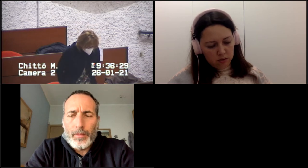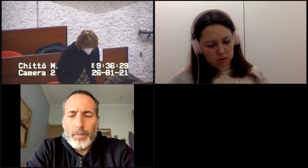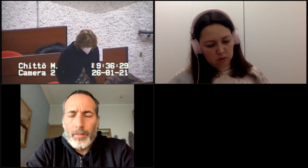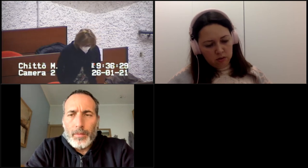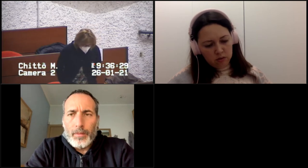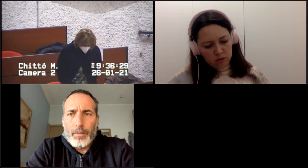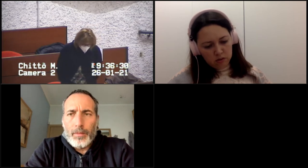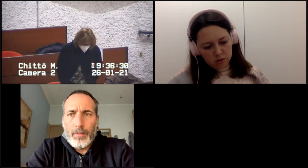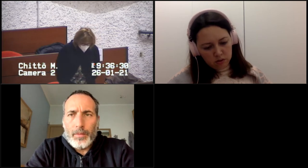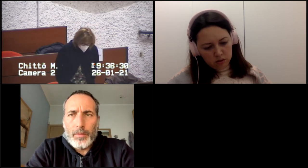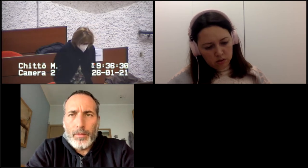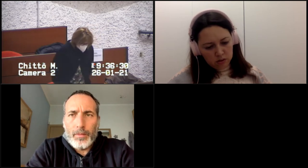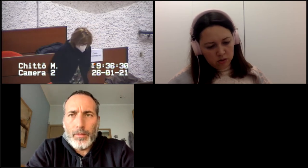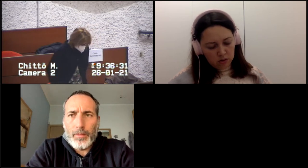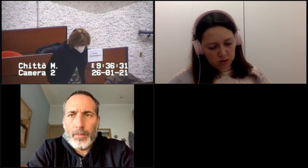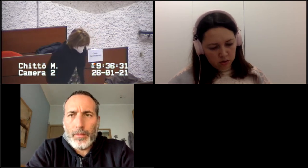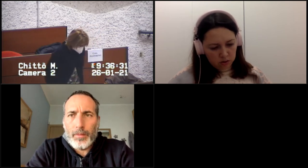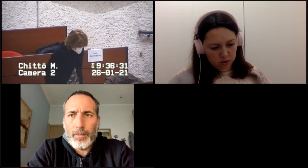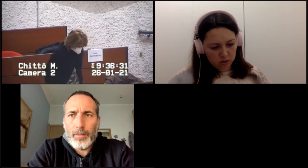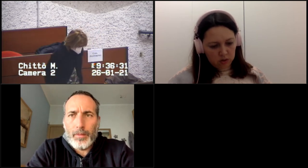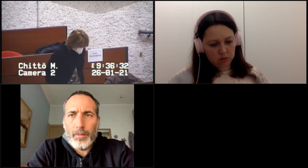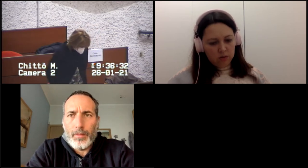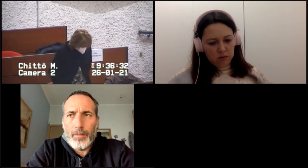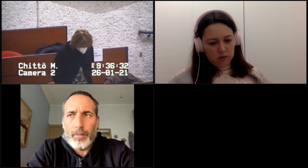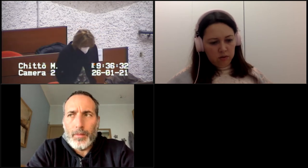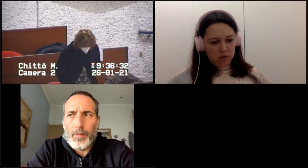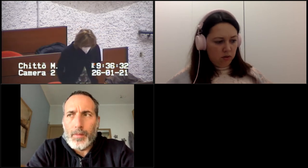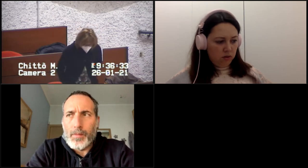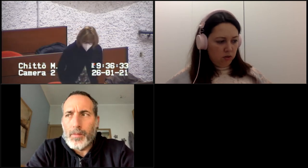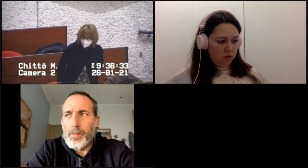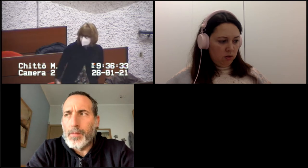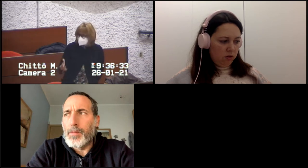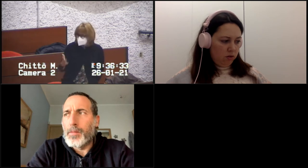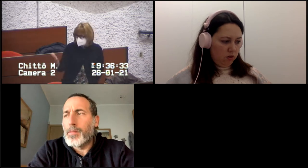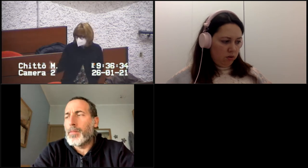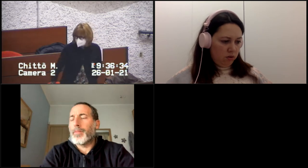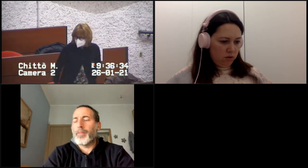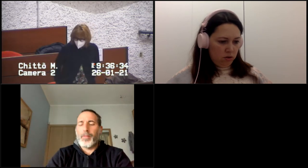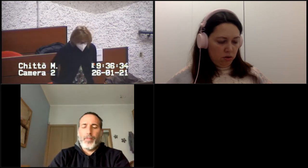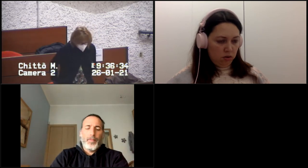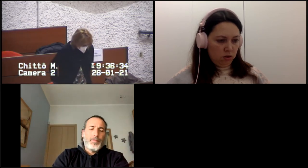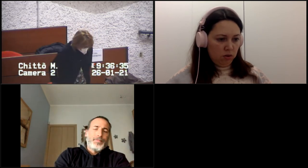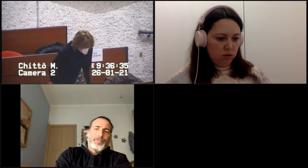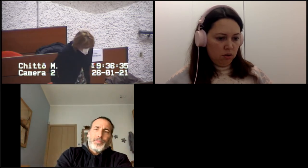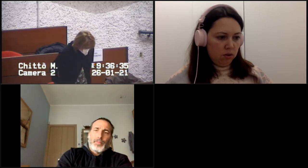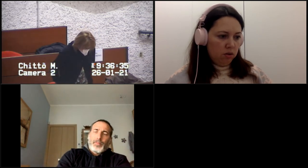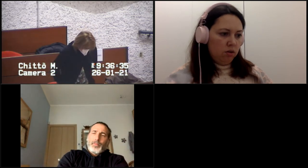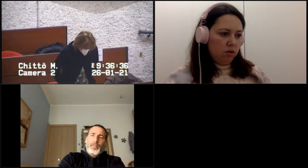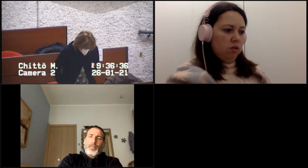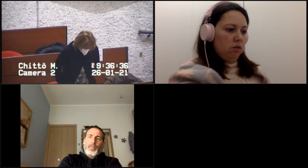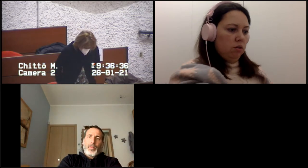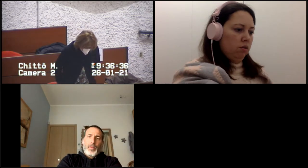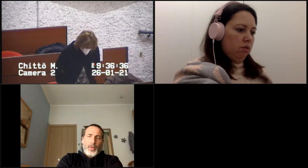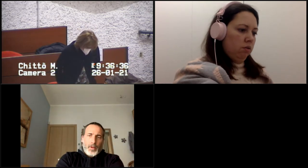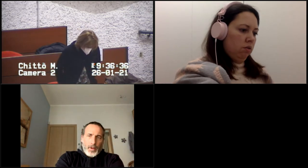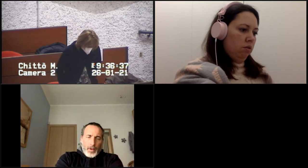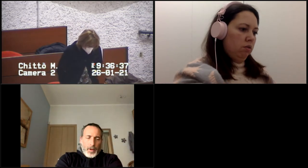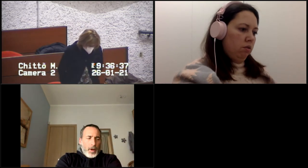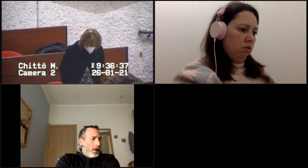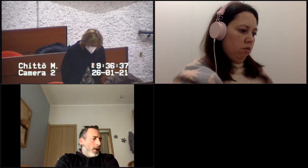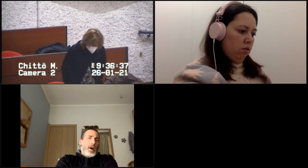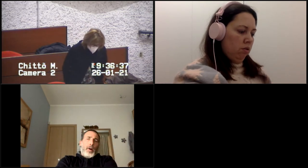l'assessore, deriva dalla legge regionale 12, la legge per il governo del territorio, e